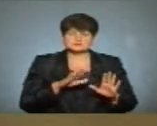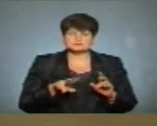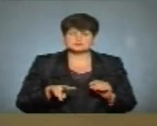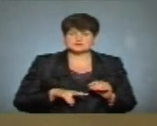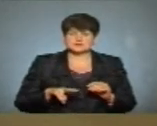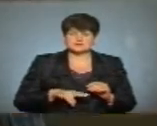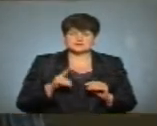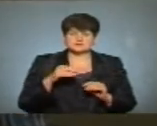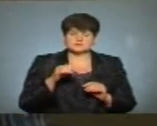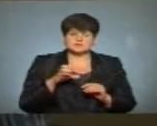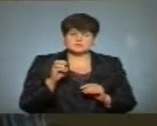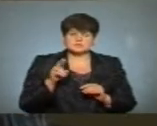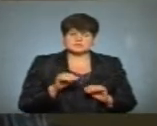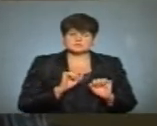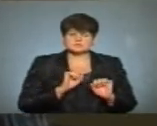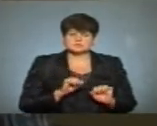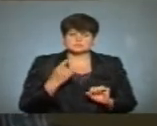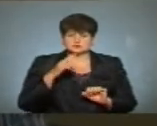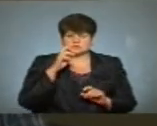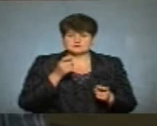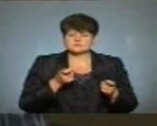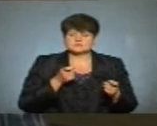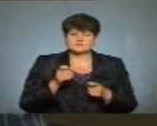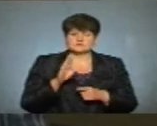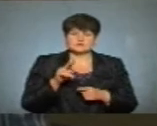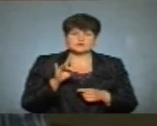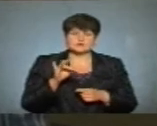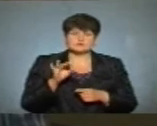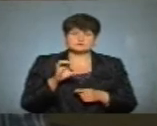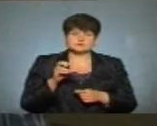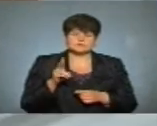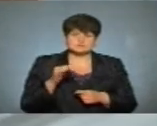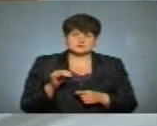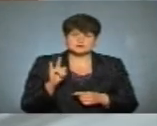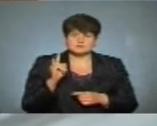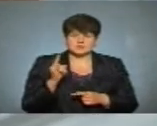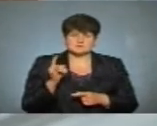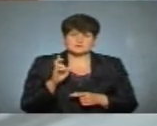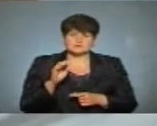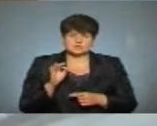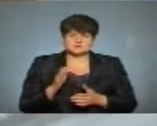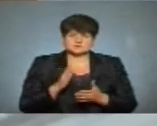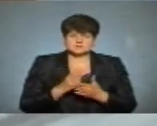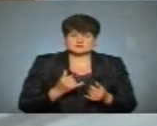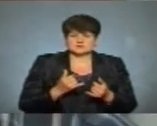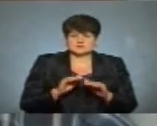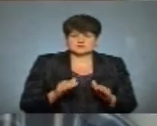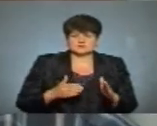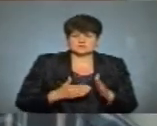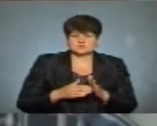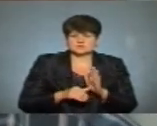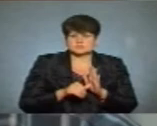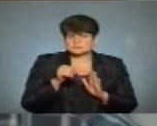Департаменту соціального захисту обласної державної адміністрації Володимира Росоловського, бейбі-бокси розраховані для дітей віком до 6